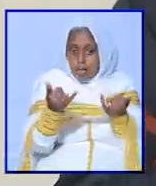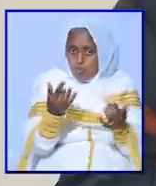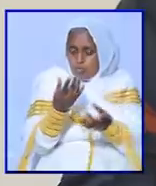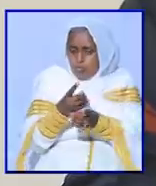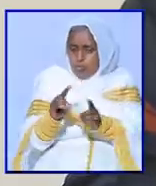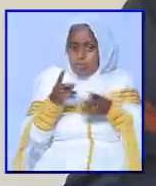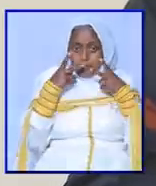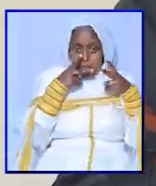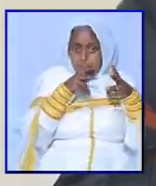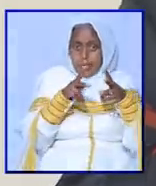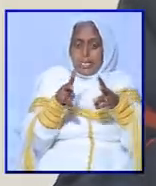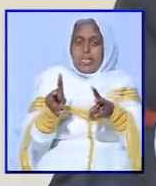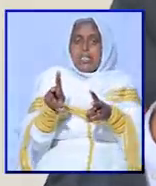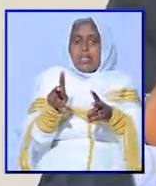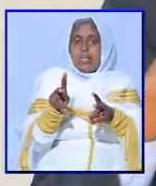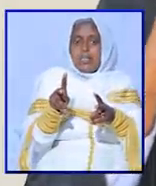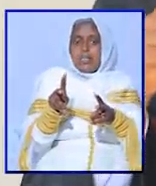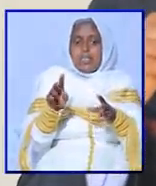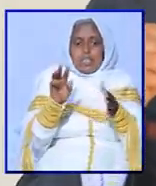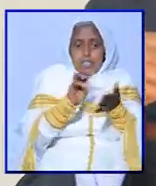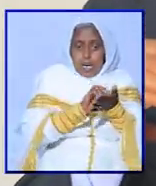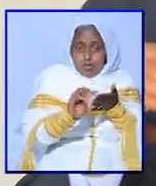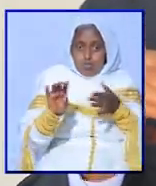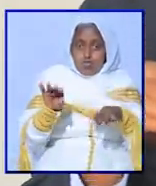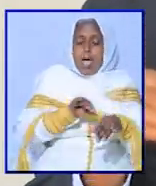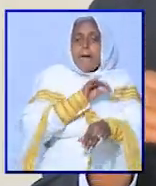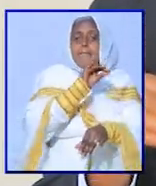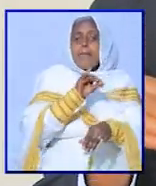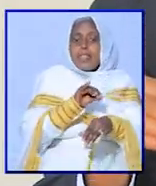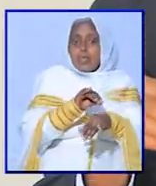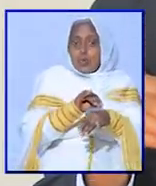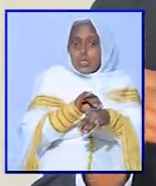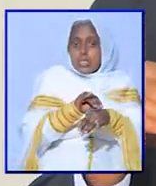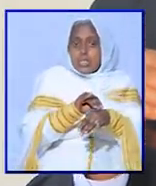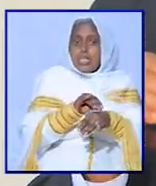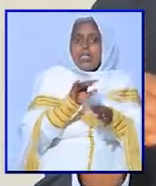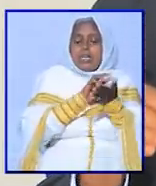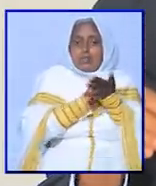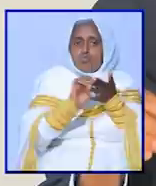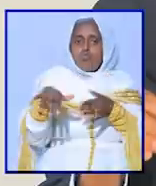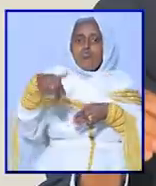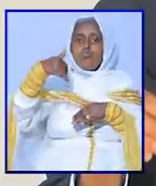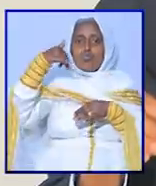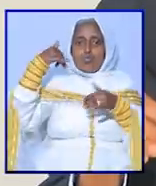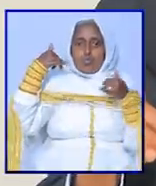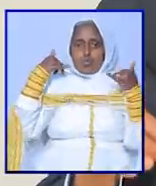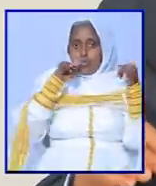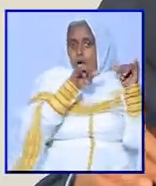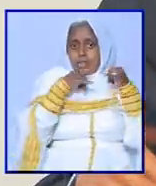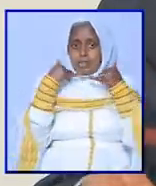ለምሳሌ አሁን ፈውስን በተመለከተ የቅዱስ ጴጥሮስ የቅዱስ ዮሐንስ